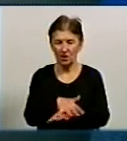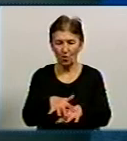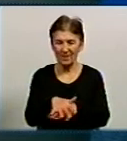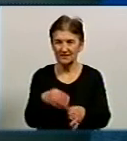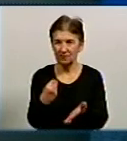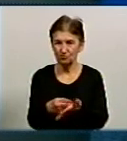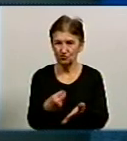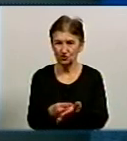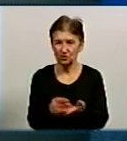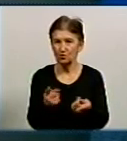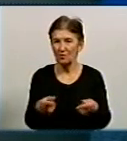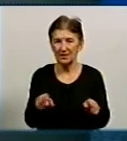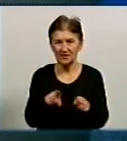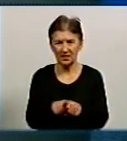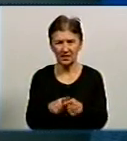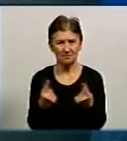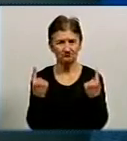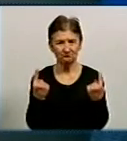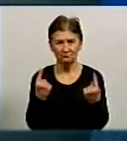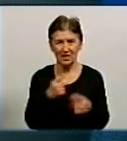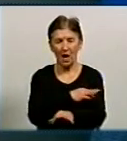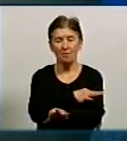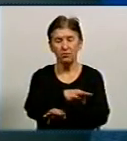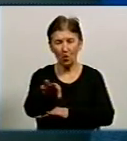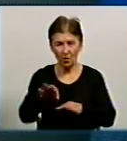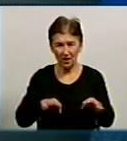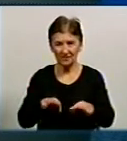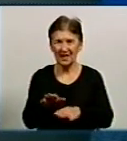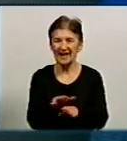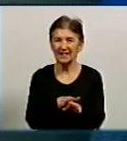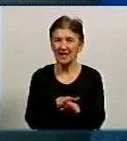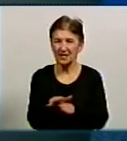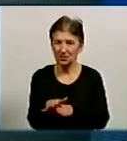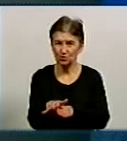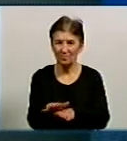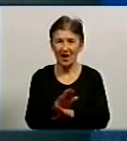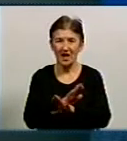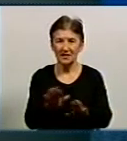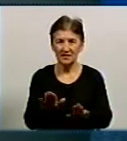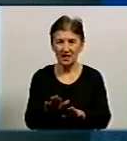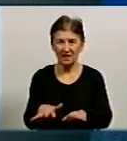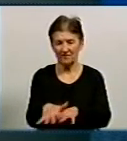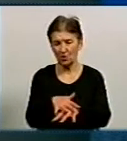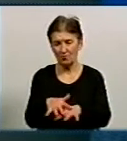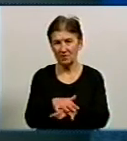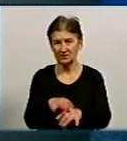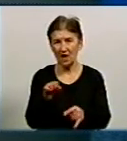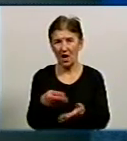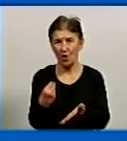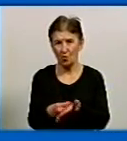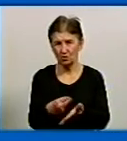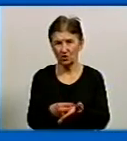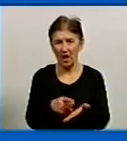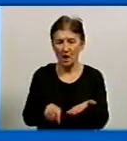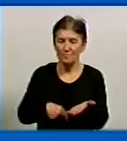такі серйозні масштабні проекти все ж таки реалізовувати не в рамках громадського бюджету, а коштом звичайного